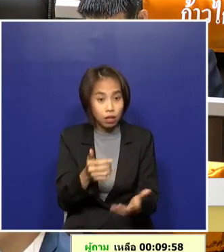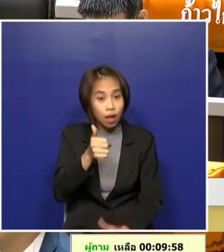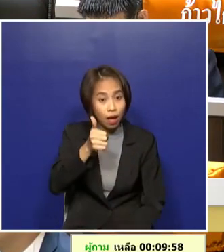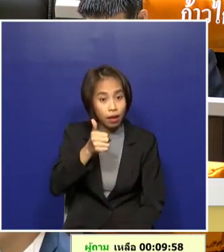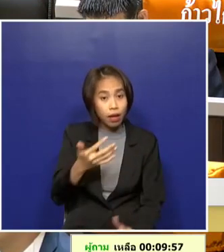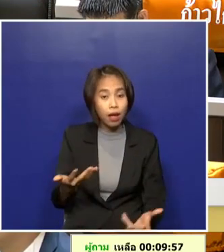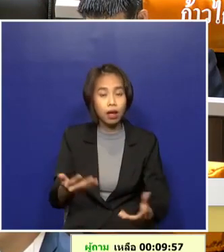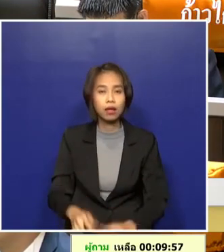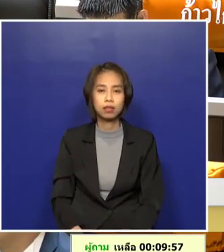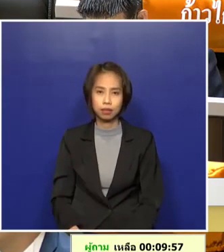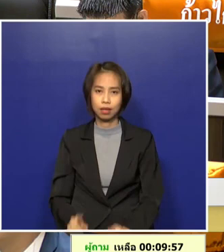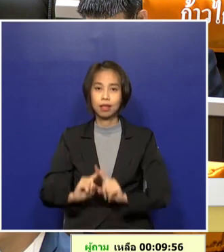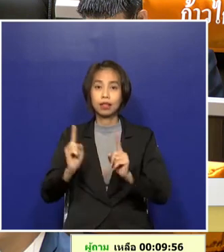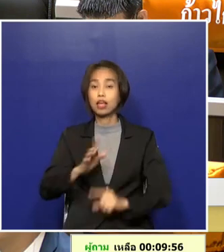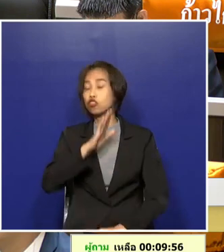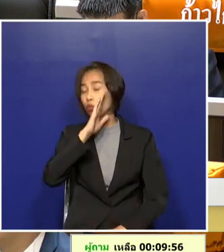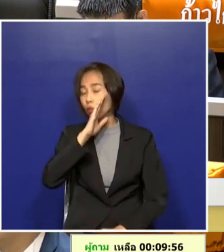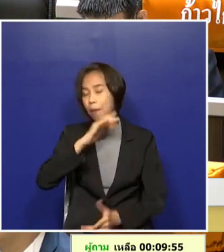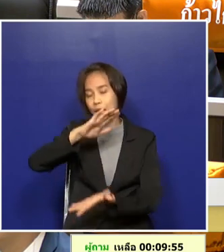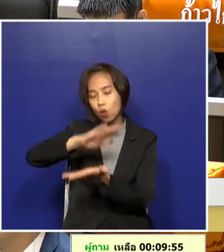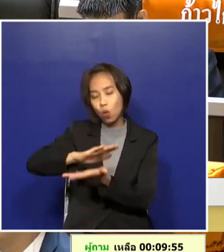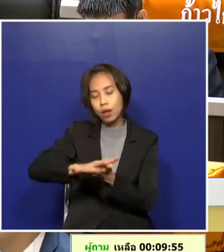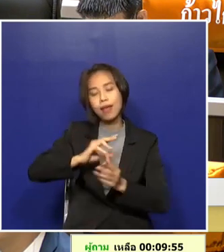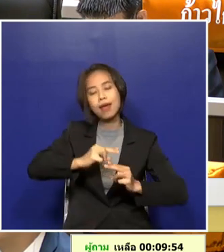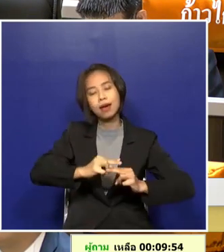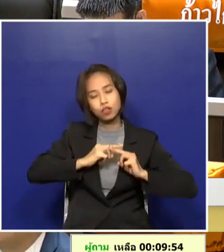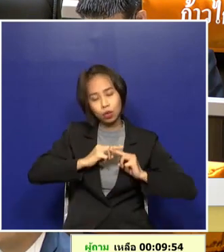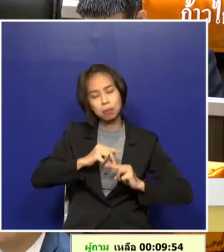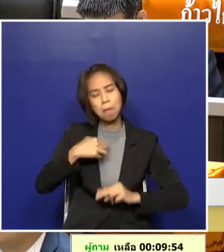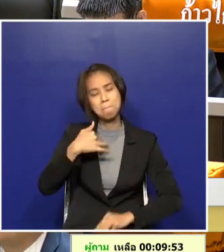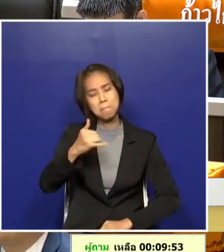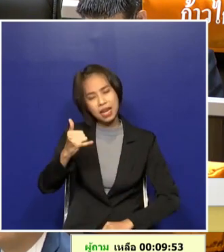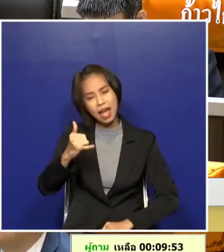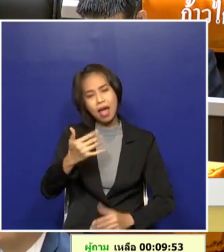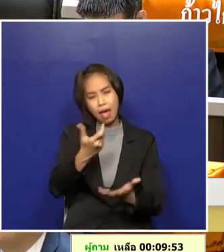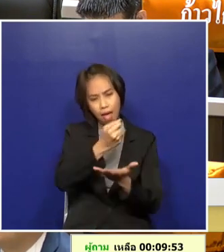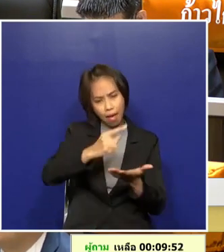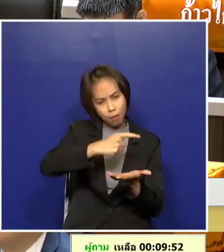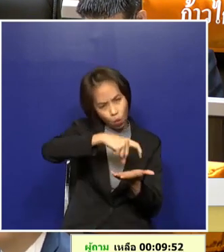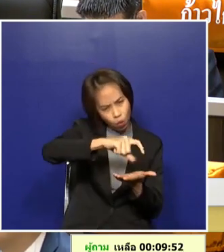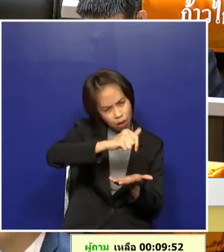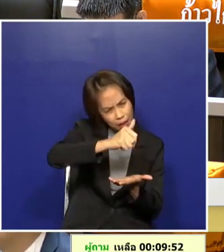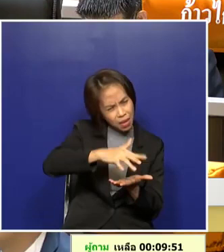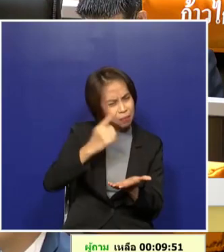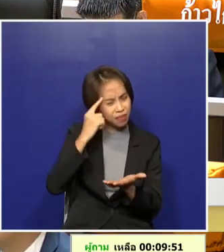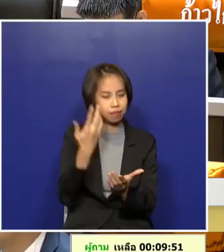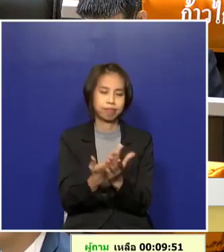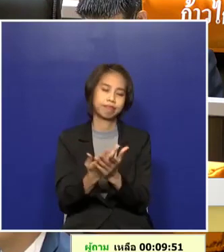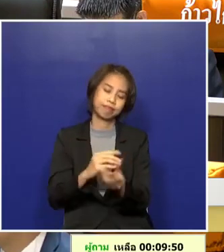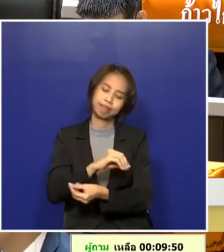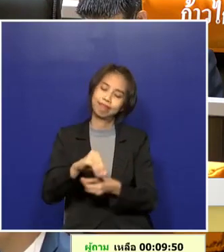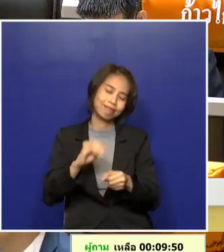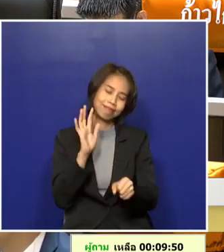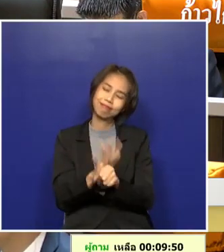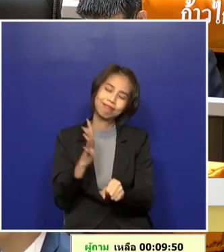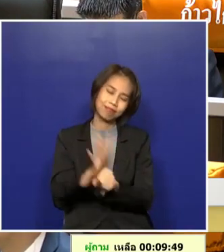ของเขาเรียกว่าอะไรเป็นโรงเรียนเอกชนของท่านรัฐมนตรีศึกษาเนี่ยก็อาจจะจ่ายด้วยแอปนี้ได้หรือเปล่าแต่ผมว่ามันก็คงไม่พอนะครับน่าจะค่าเ